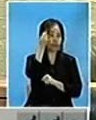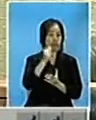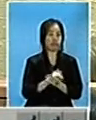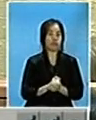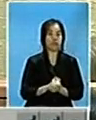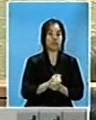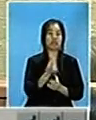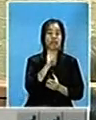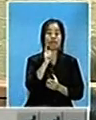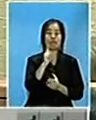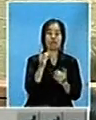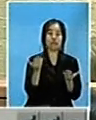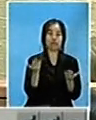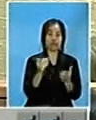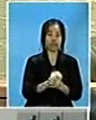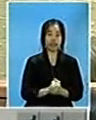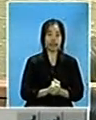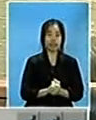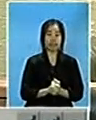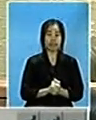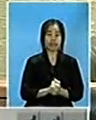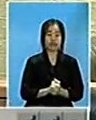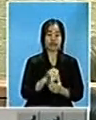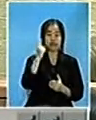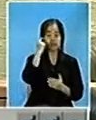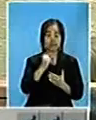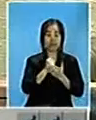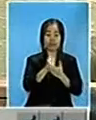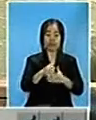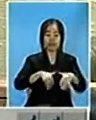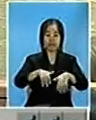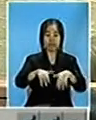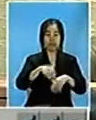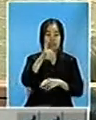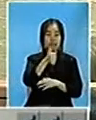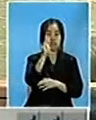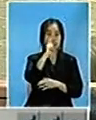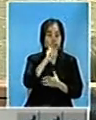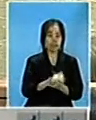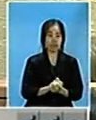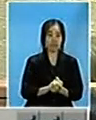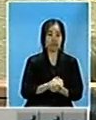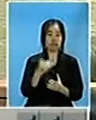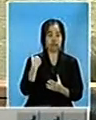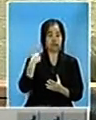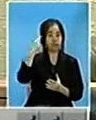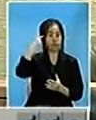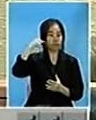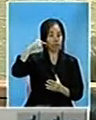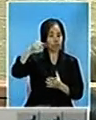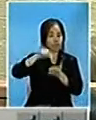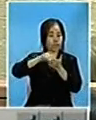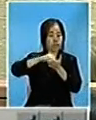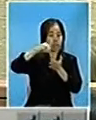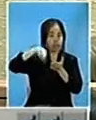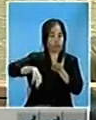ไรครับที่ควรจะเป็นที่พึ่งของประชาชนได้อะไรจะตรงถูกลดการวิพากษ์วิจารณ์ในเชิงลบออกไปได้และเ